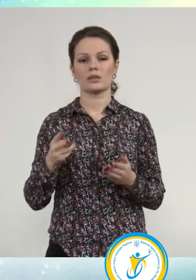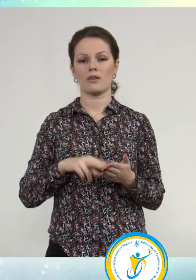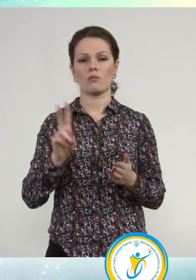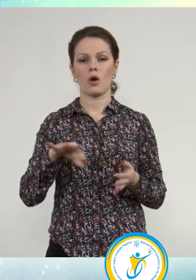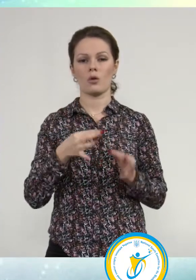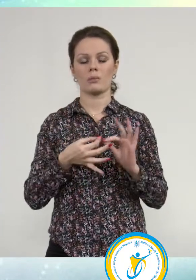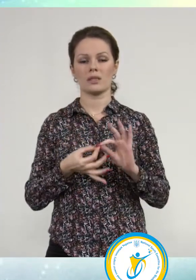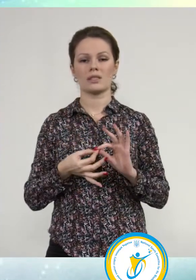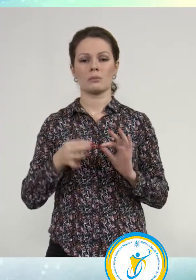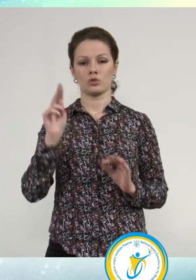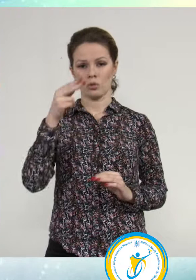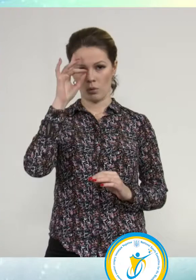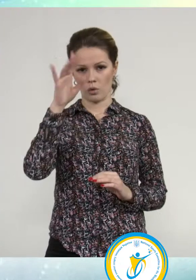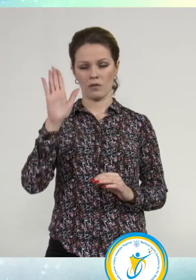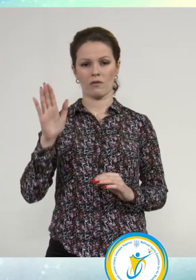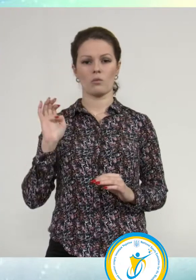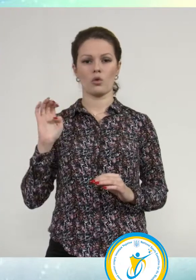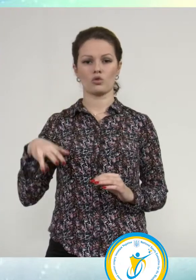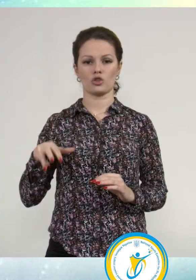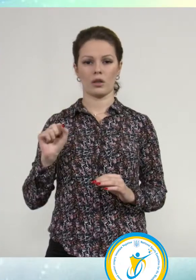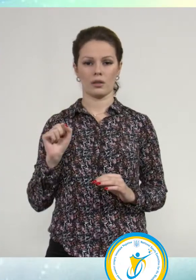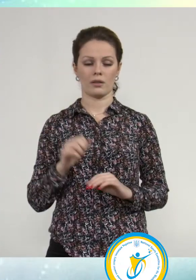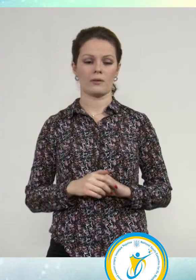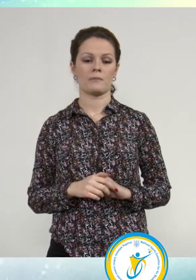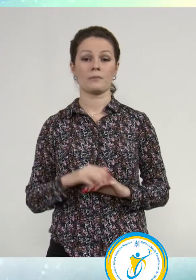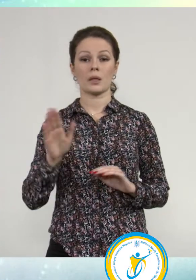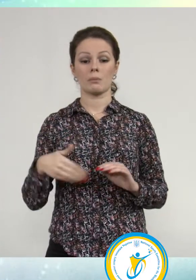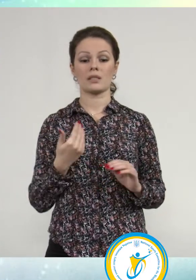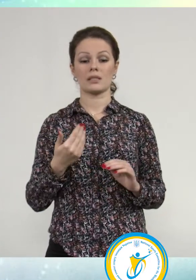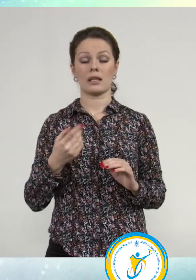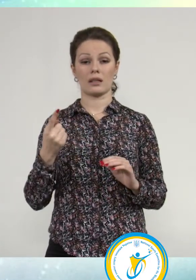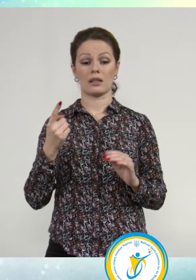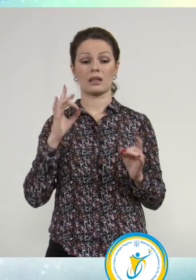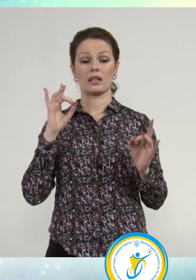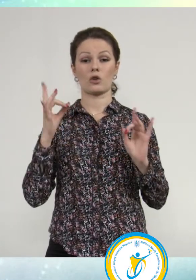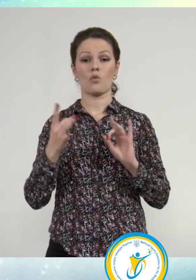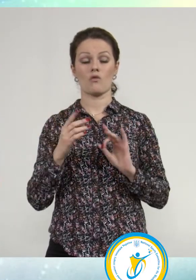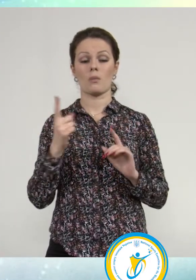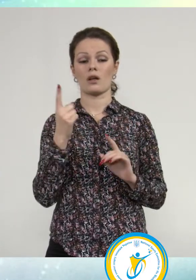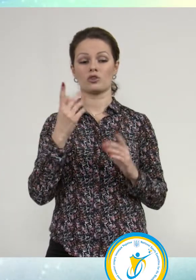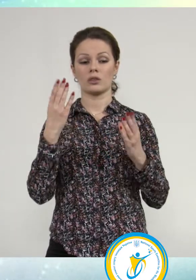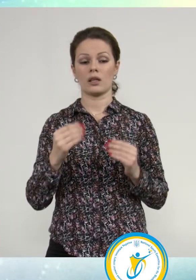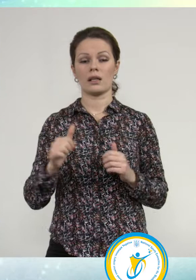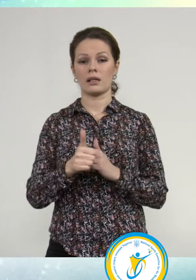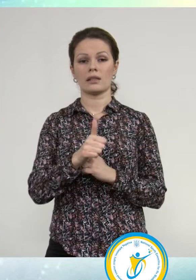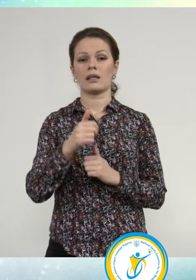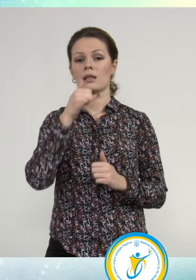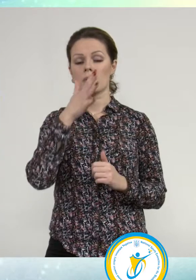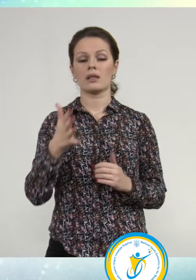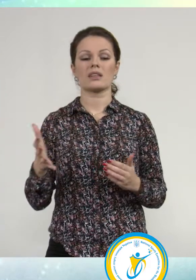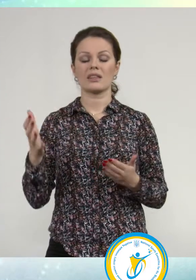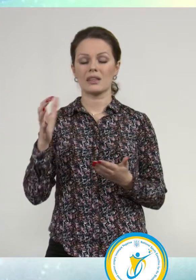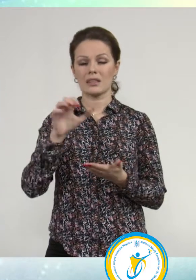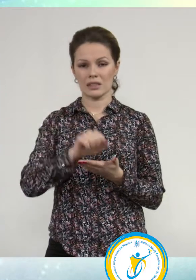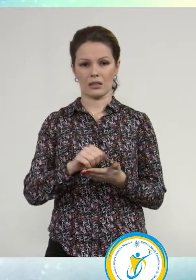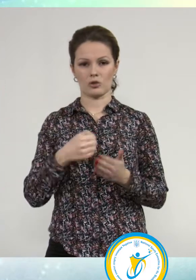паралімпійським чемпіоном у Пьончхані. Після тріумфу у перший змагальний день лідер нашої збірної ніяк не міг дістатися п'єдесталу.